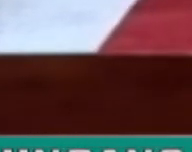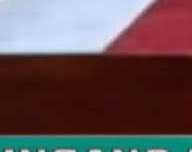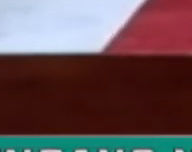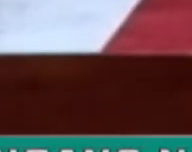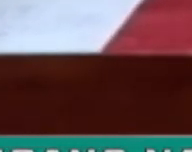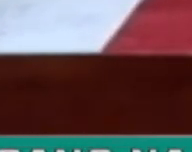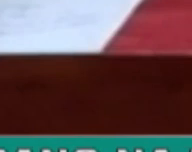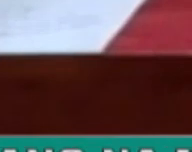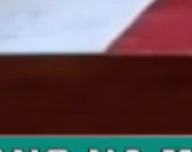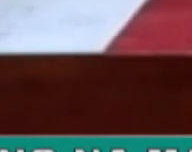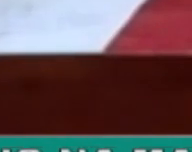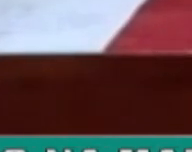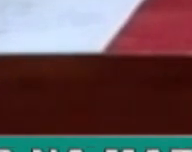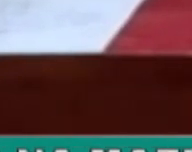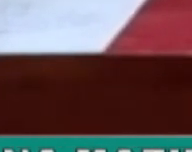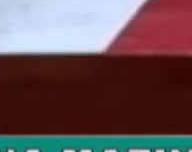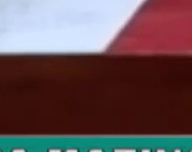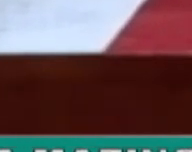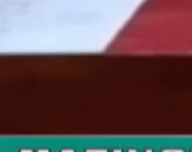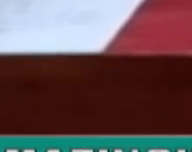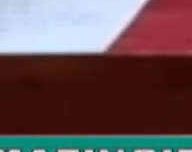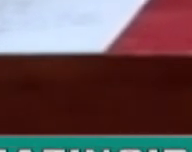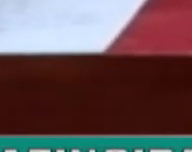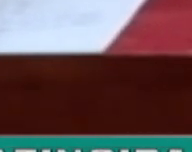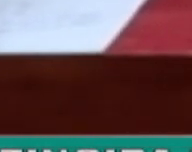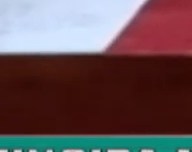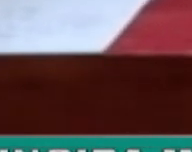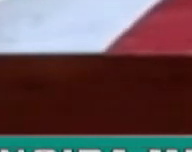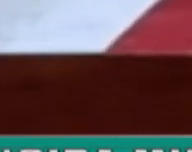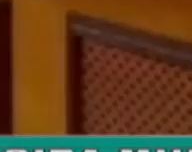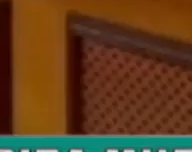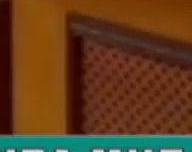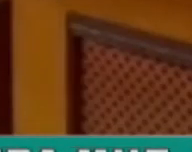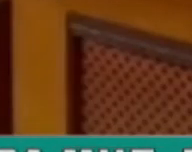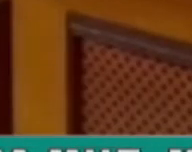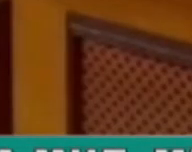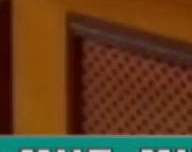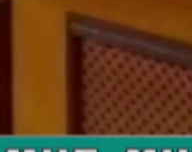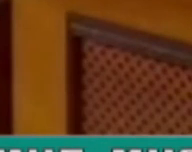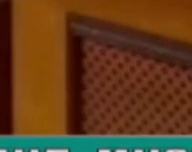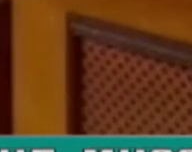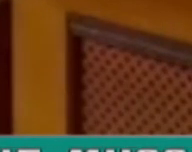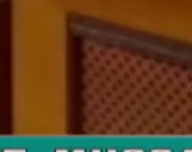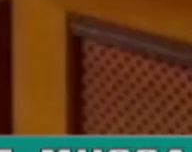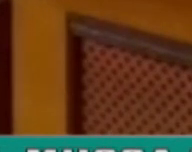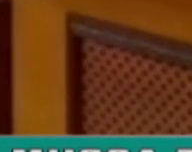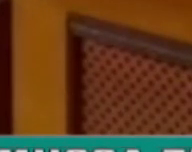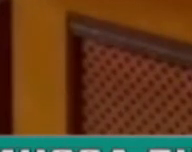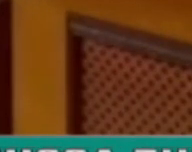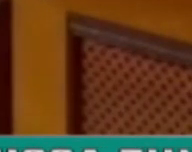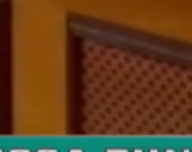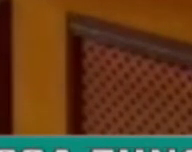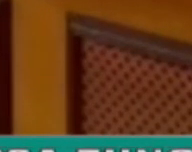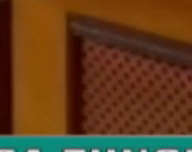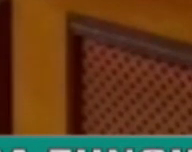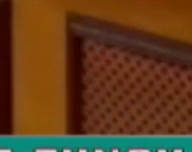hivyo, tunahamasisha zaidi wananchi kujitokeza kupima afya zao. Wakati huo huo, waziri wa nchi, ofisi ya rais, tawala za